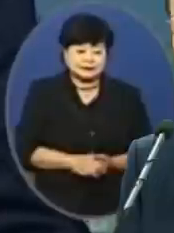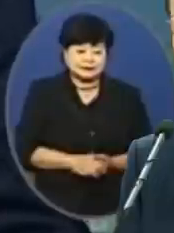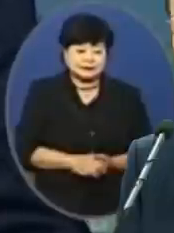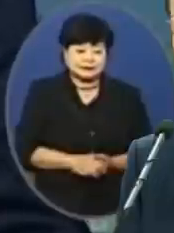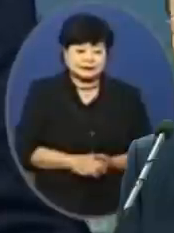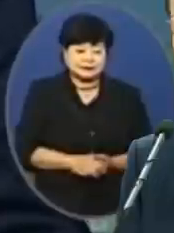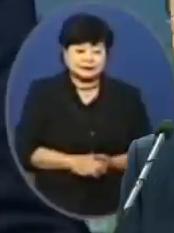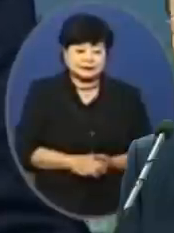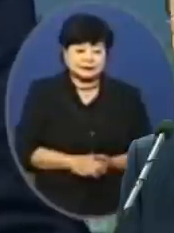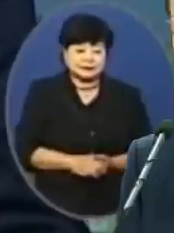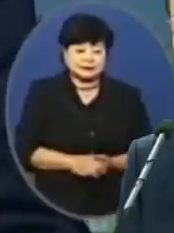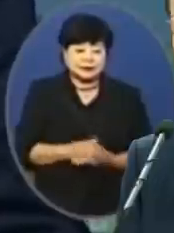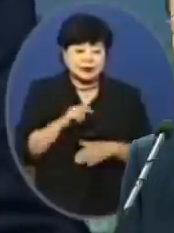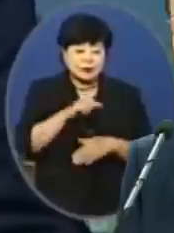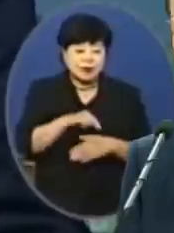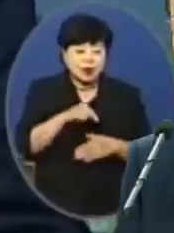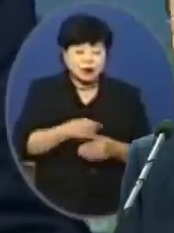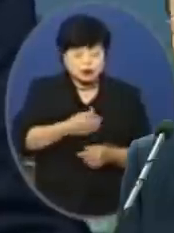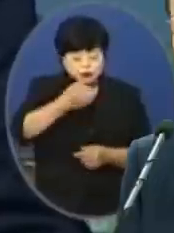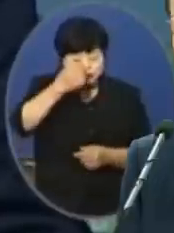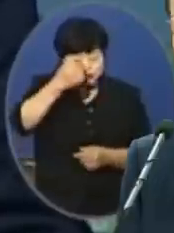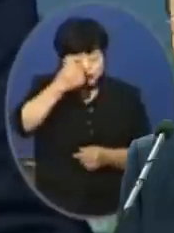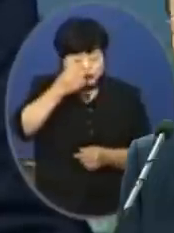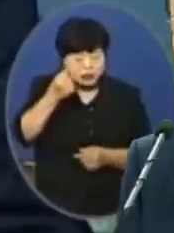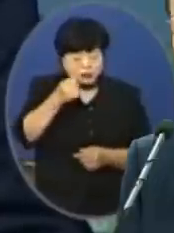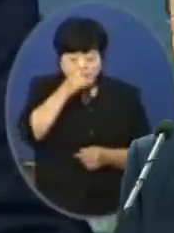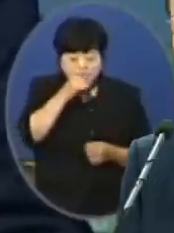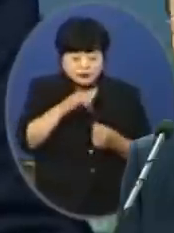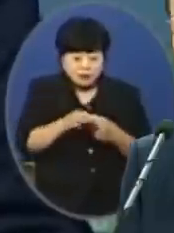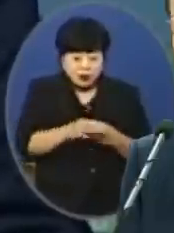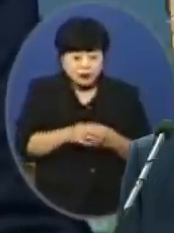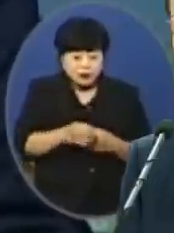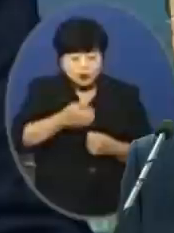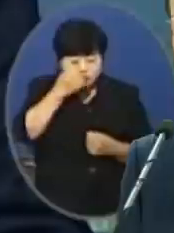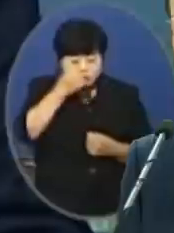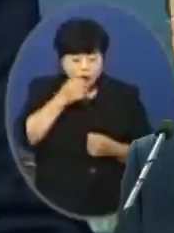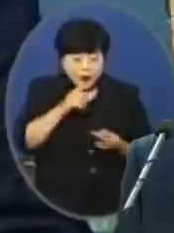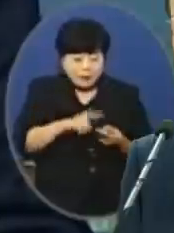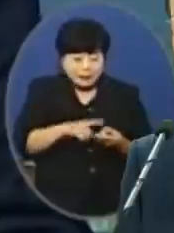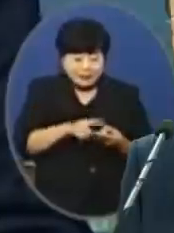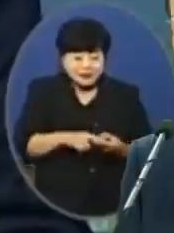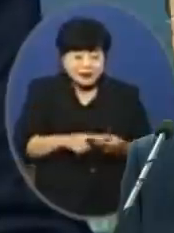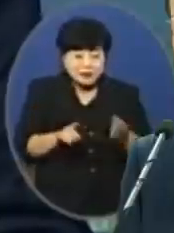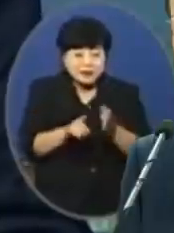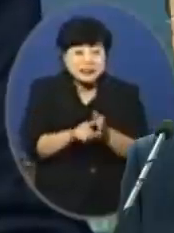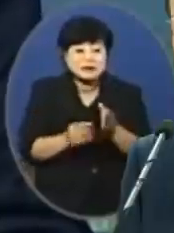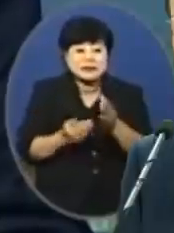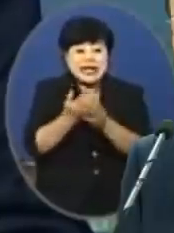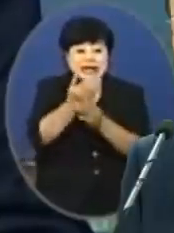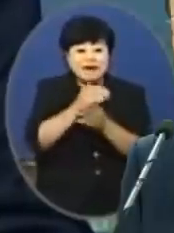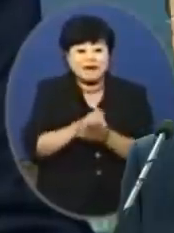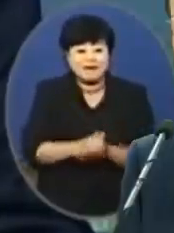그리고 희한하게 여러분 마음에 꿈을 꾸고 있으면 꿈에 해당하는 믿음이 생겨나요.